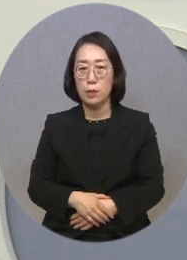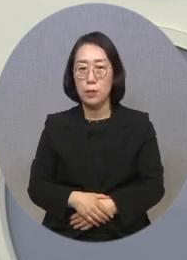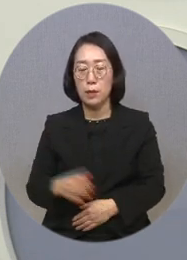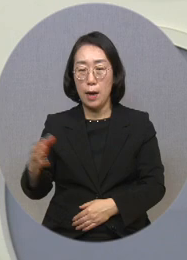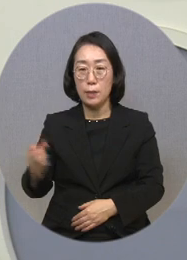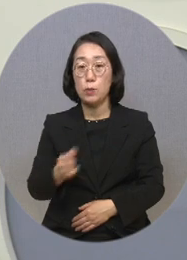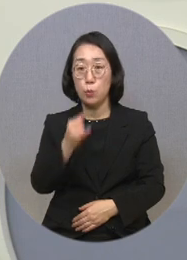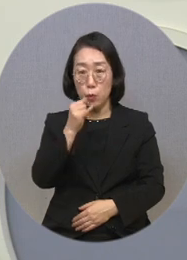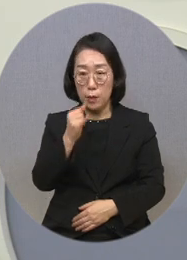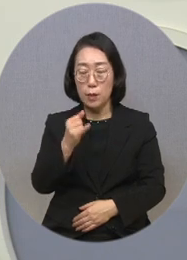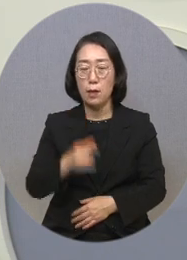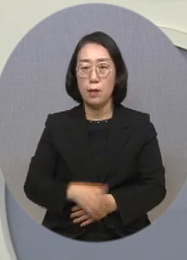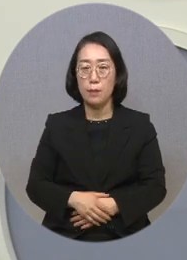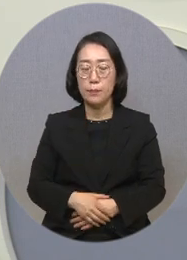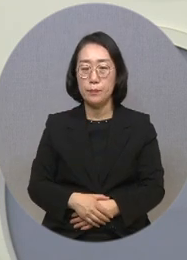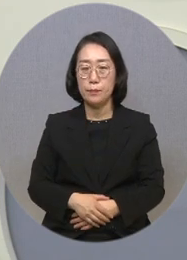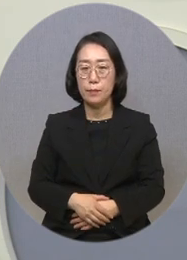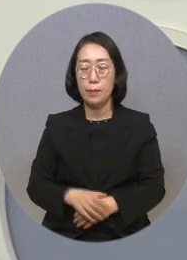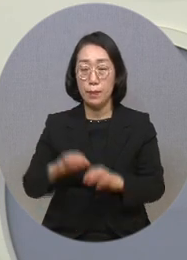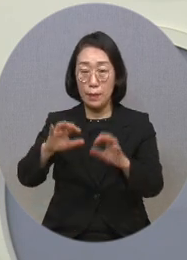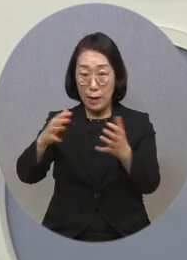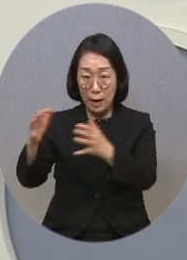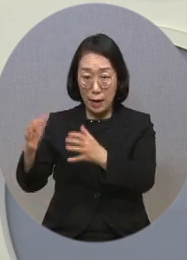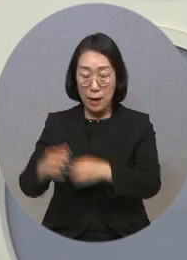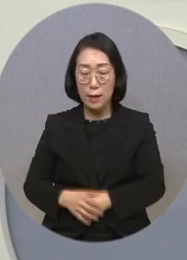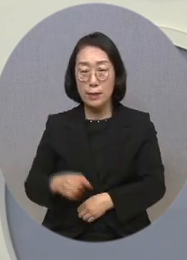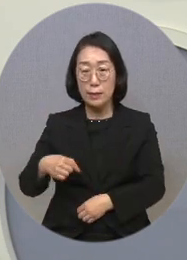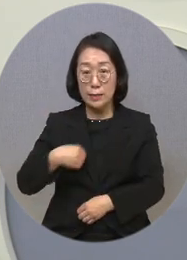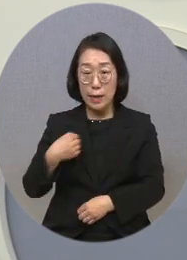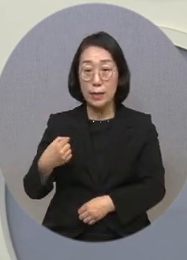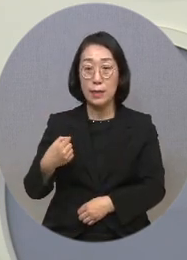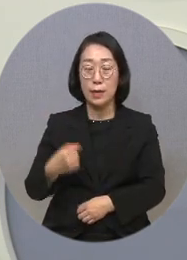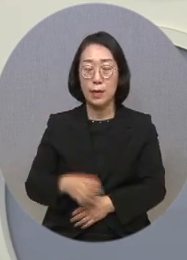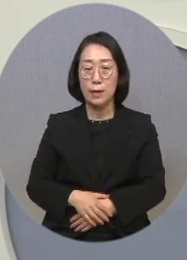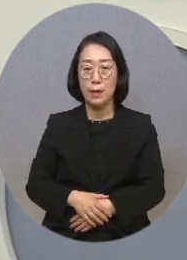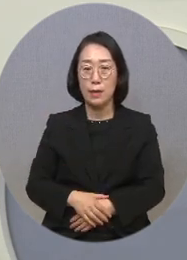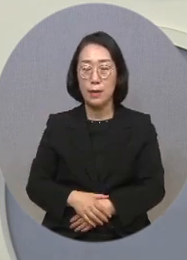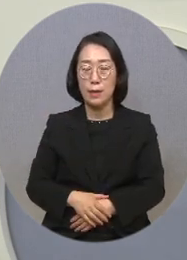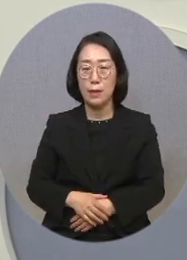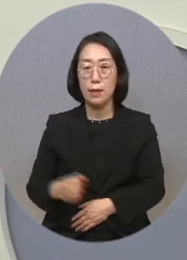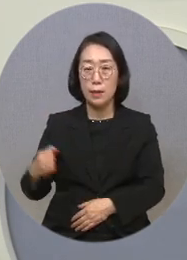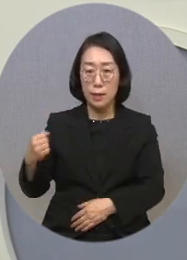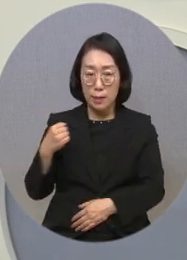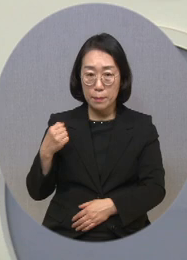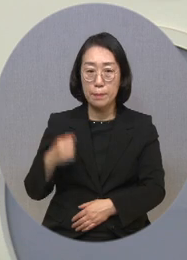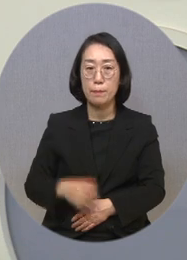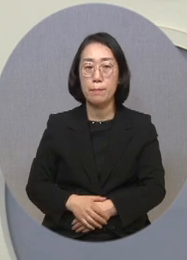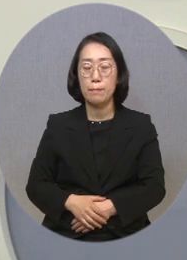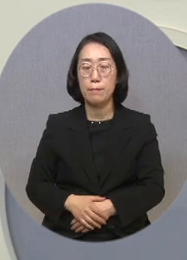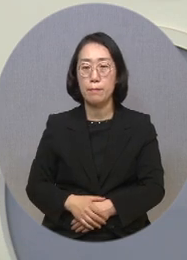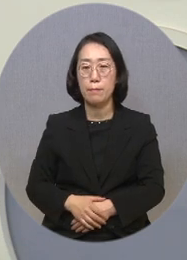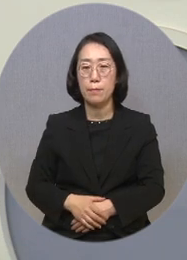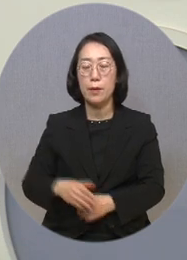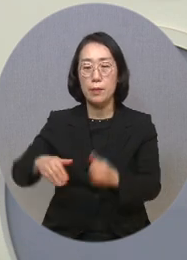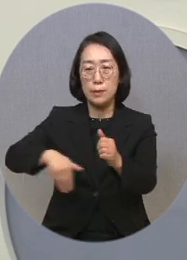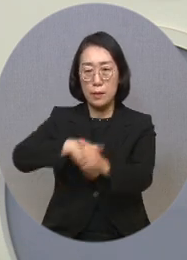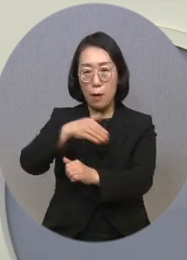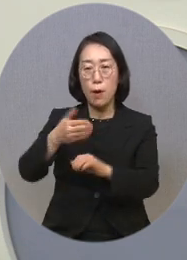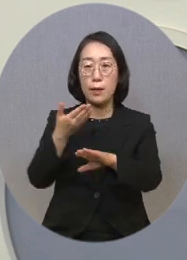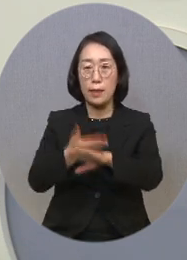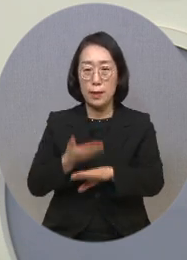해다 그래요. 그래서 이제 나라마다 자기네 어떤 구군이나 기운에 따라 좀 이제